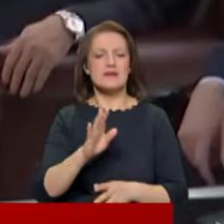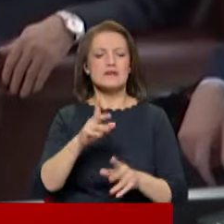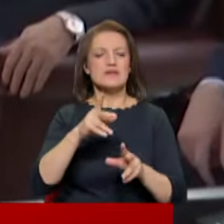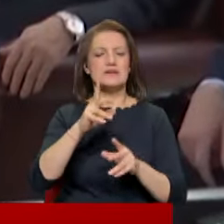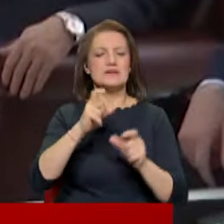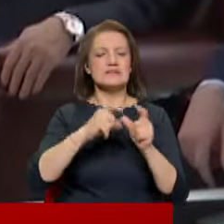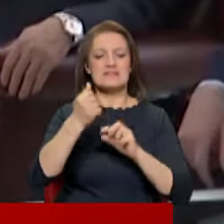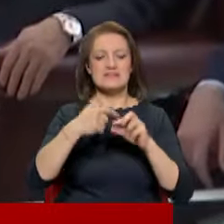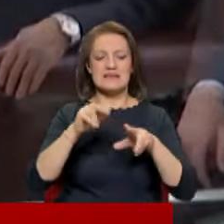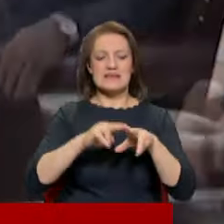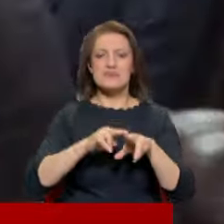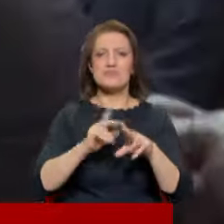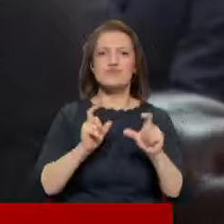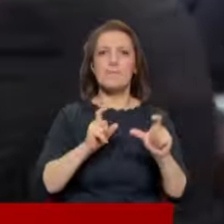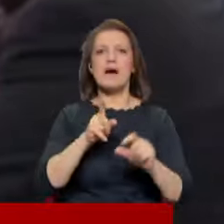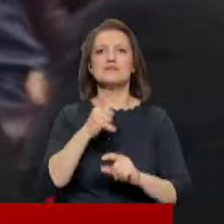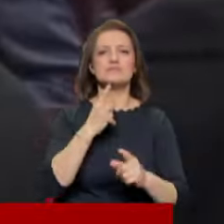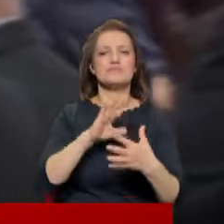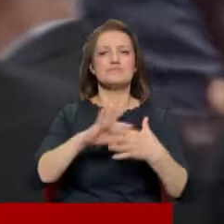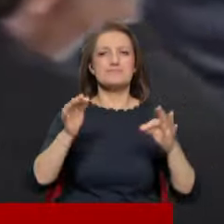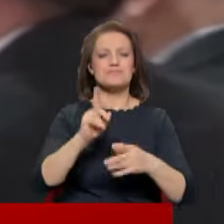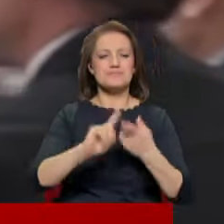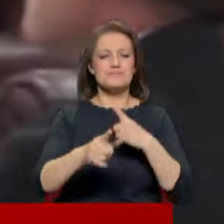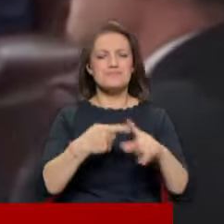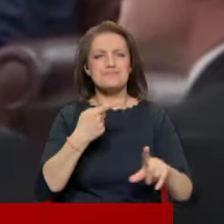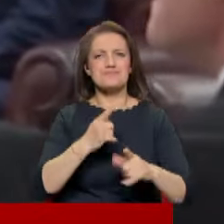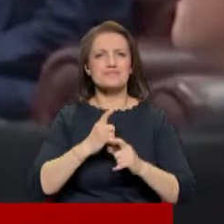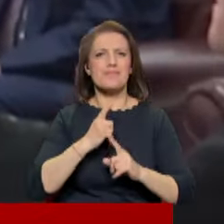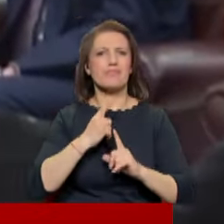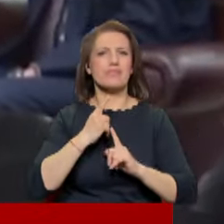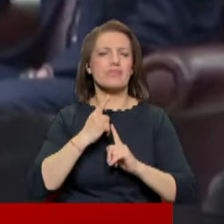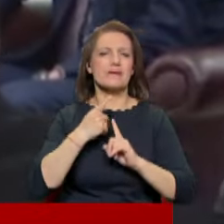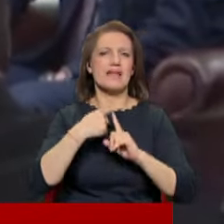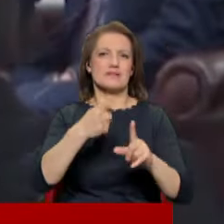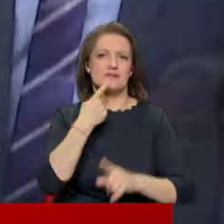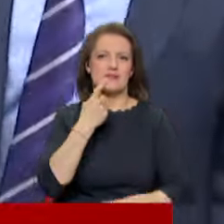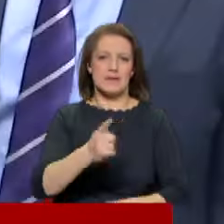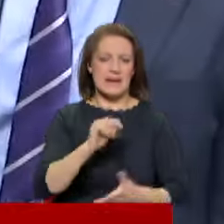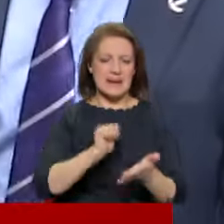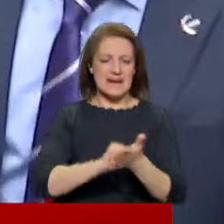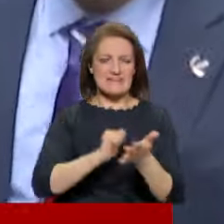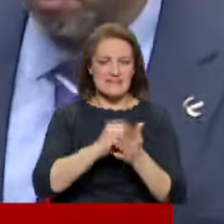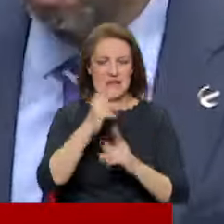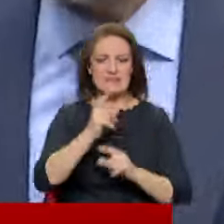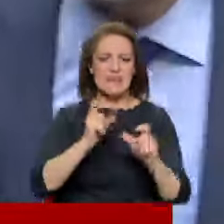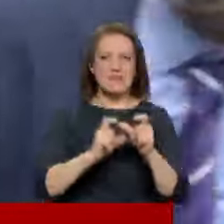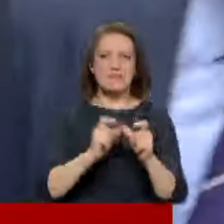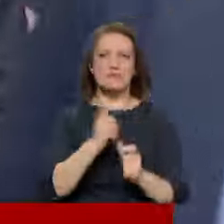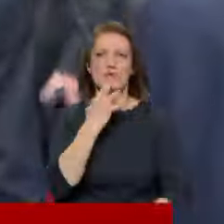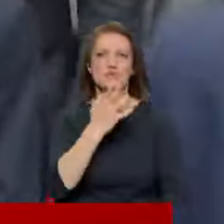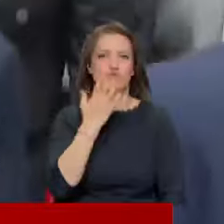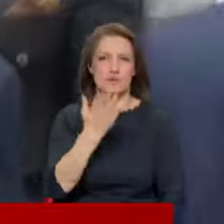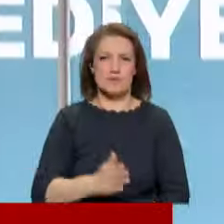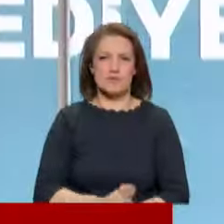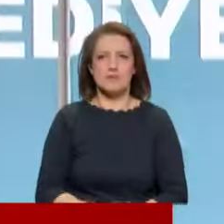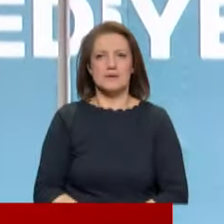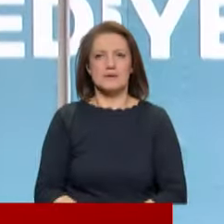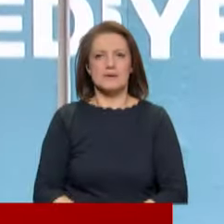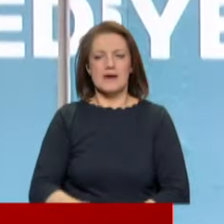cambazları sözlerine son olarak siyasi şantajı da eklemişti. Erbakan, gazeteci İsmail Saymaz'a konuştu, Erdoğan'a yanıt